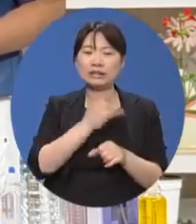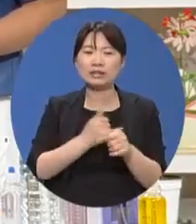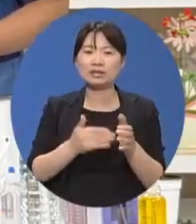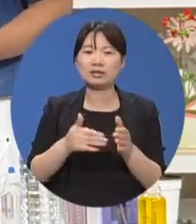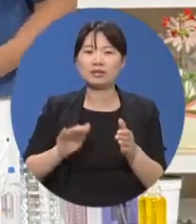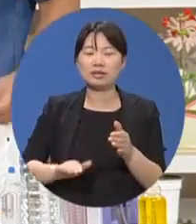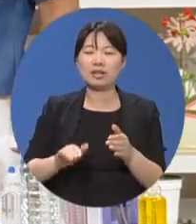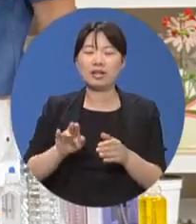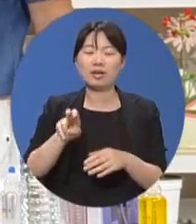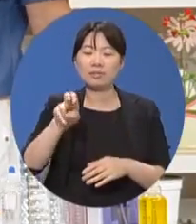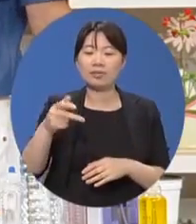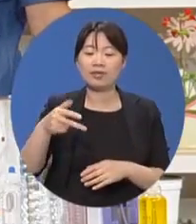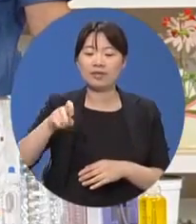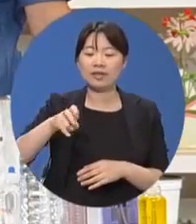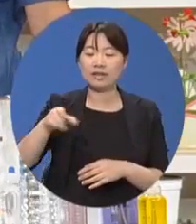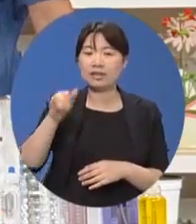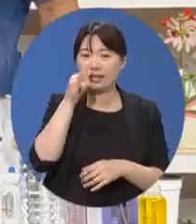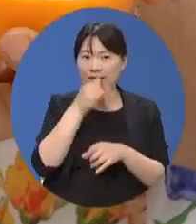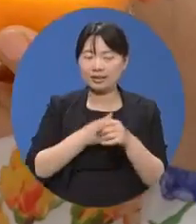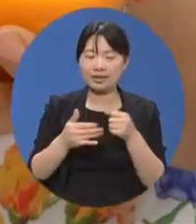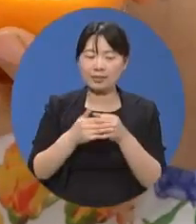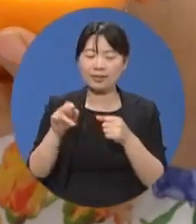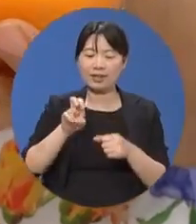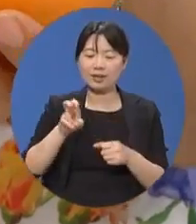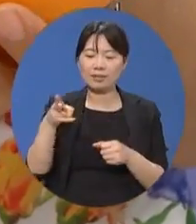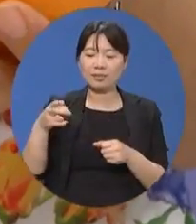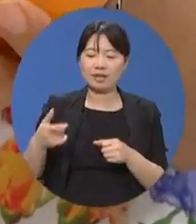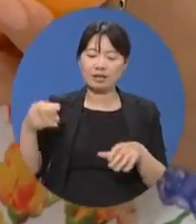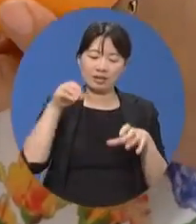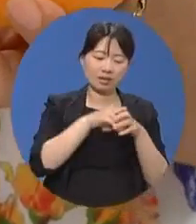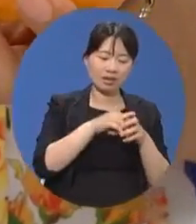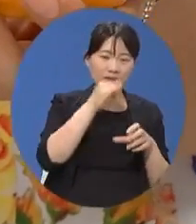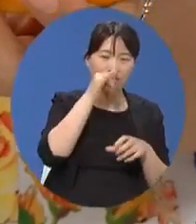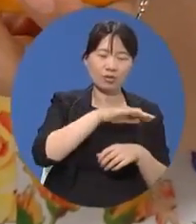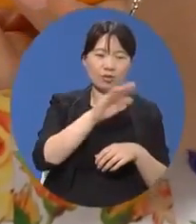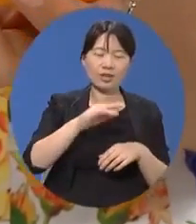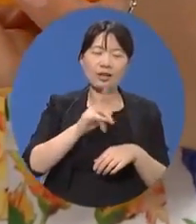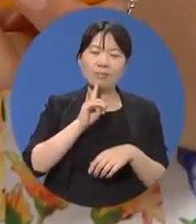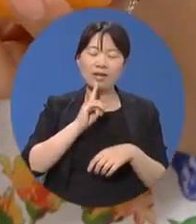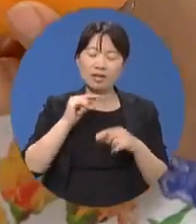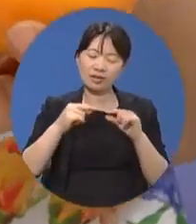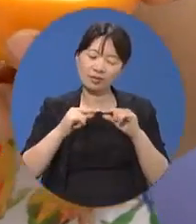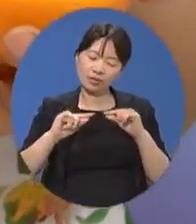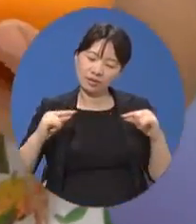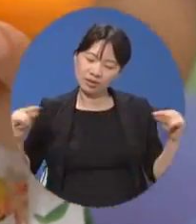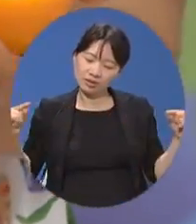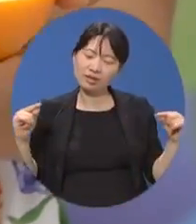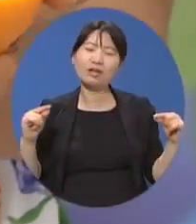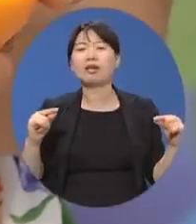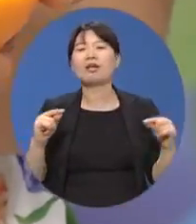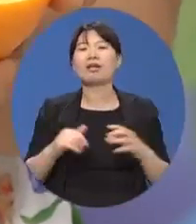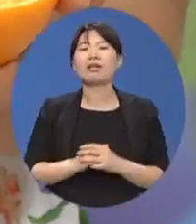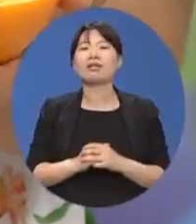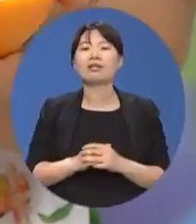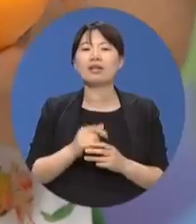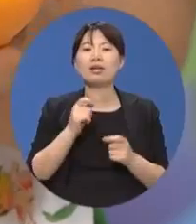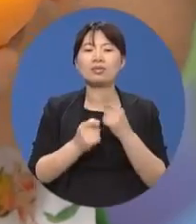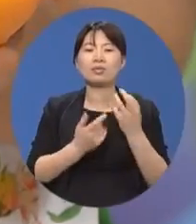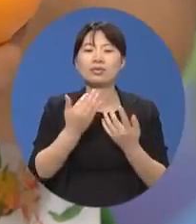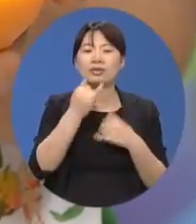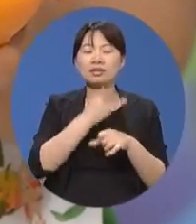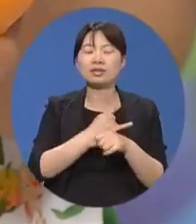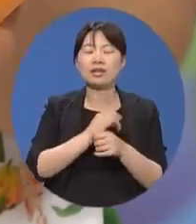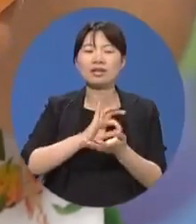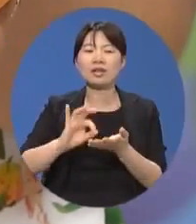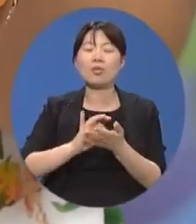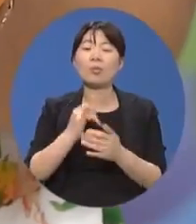심 지면 심지 라고 있어요 그래서 면을 넣어 가지고 그 우리가 10000시리즈 시 원시 현실을 넣어서 불을 그쳐 가지고